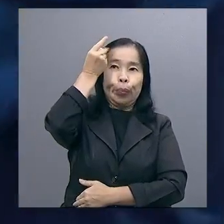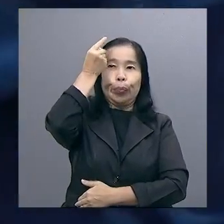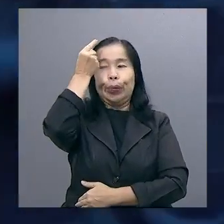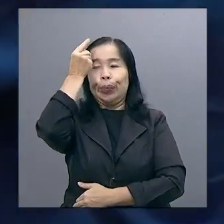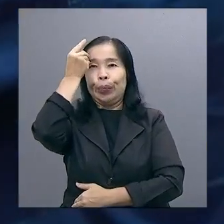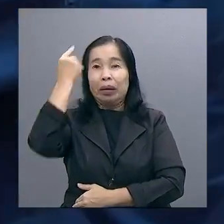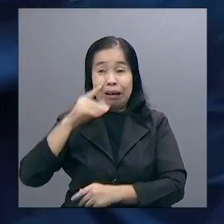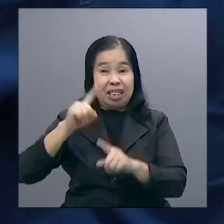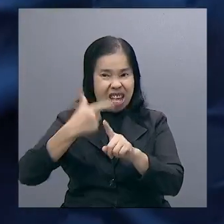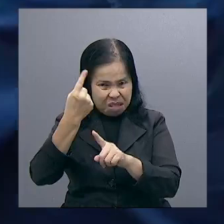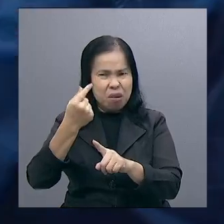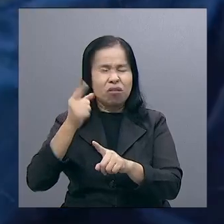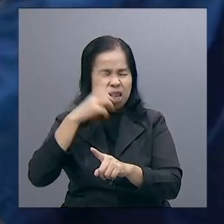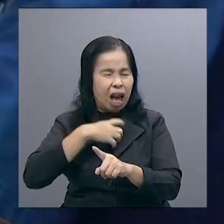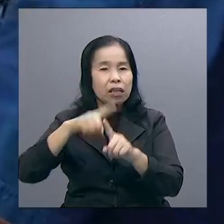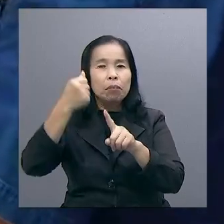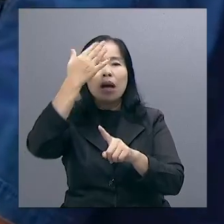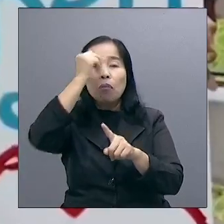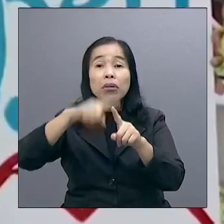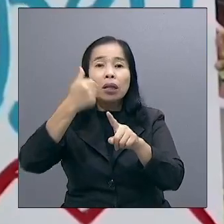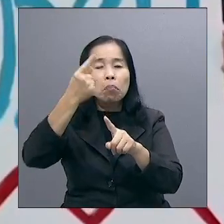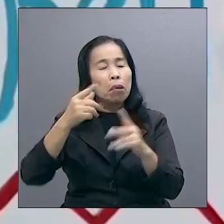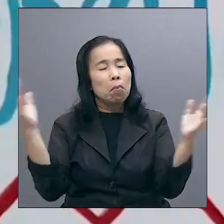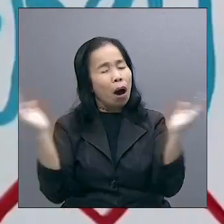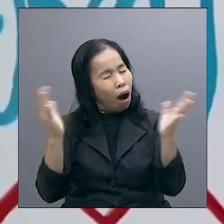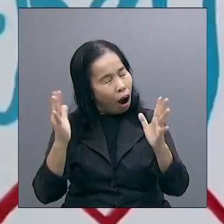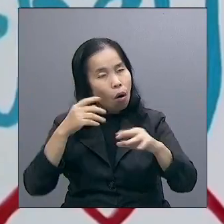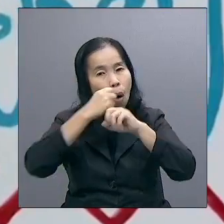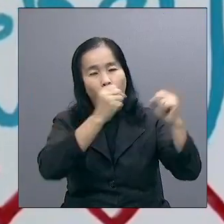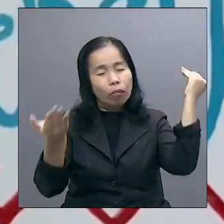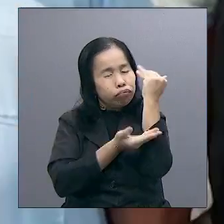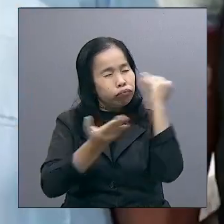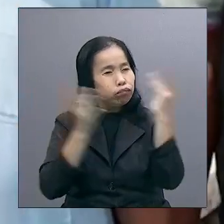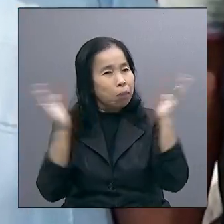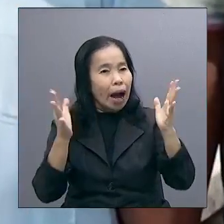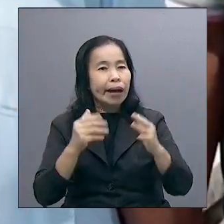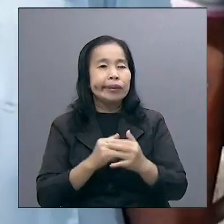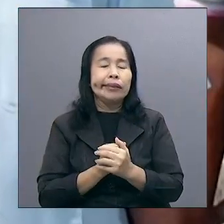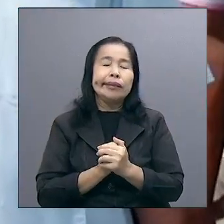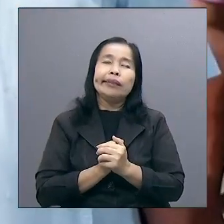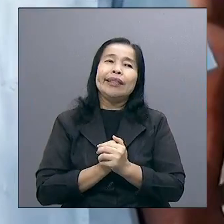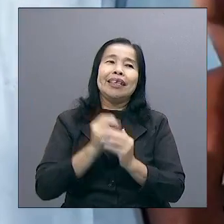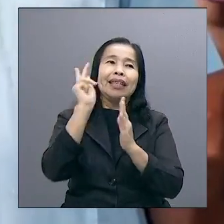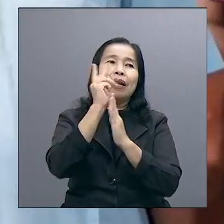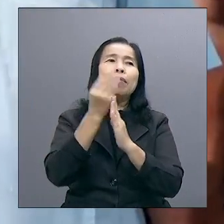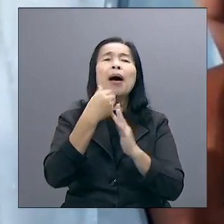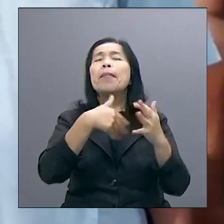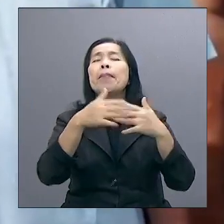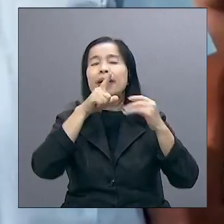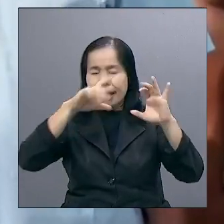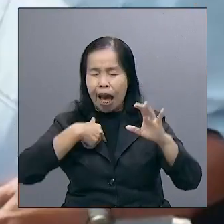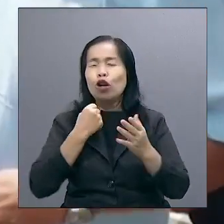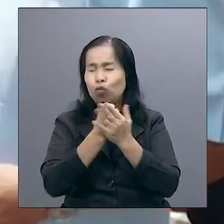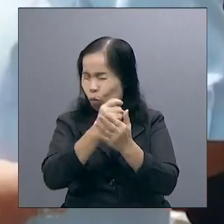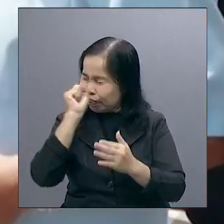พลืสธิกายนด้วยที่พ้ผุทางการเกศตรจะออกมาเยอะค่ะแขวงทางหวงชนบทกำแพงเผ็บอกวเดี๋ยจะเร่งหารือให้เลย